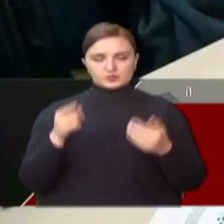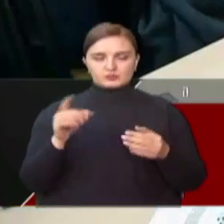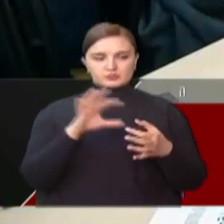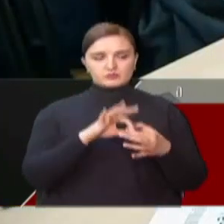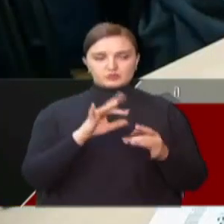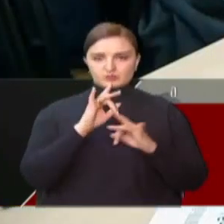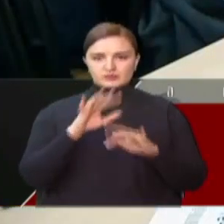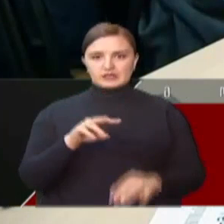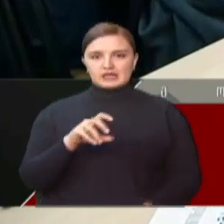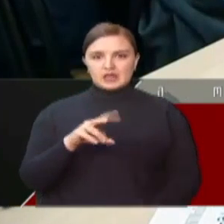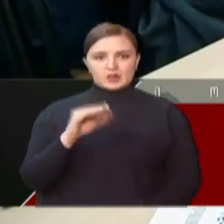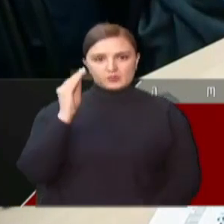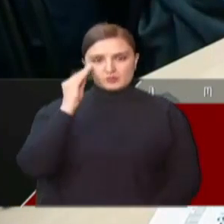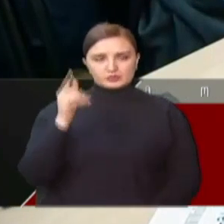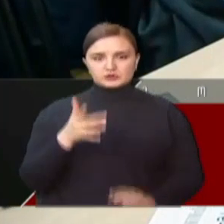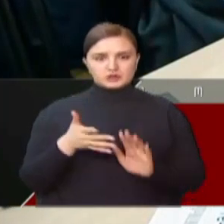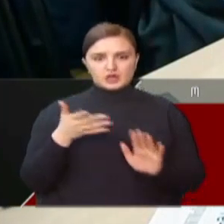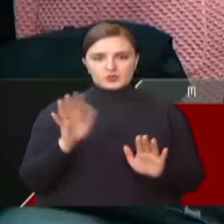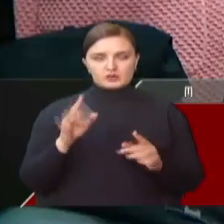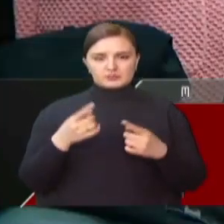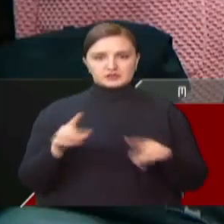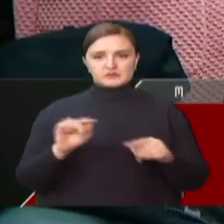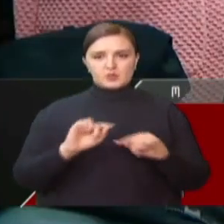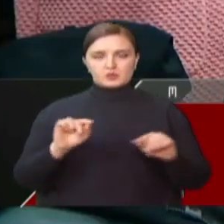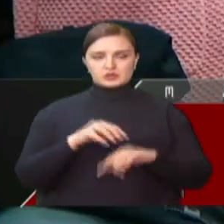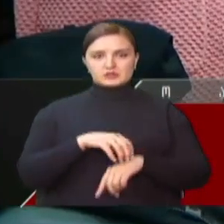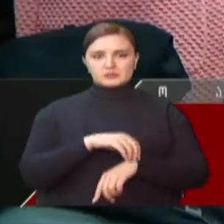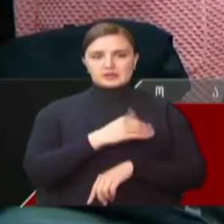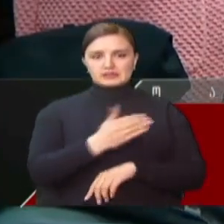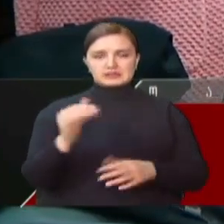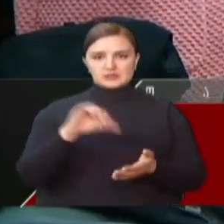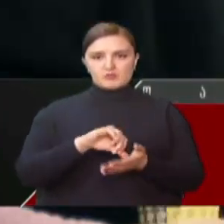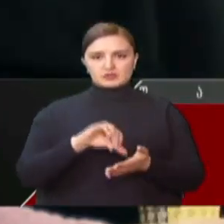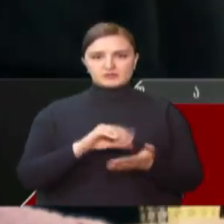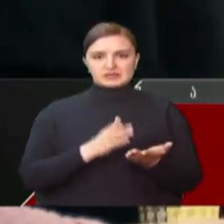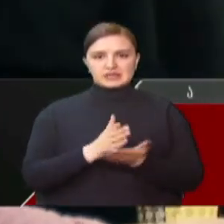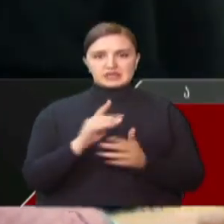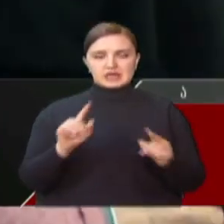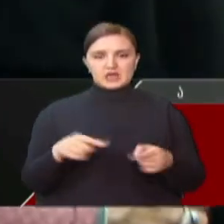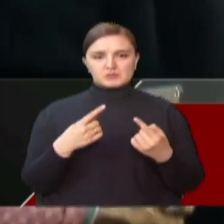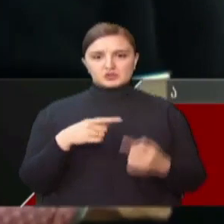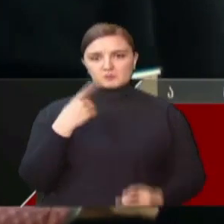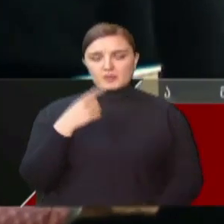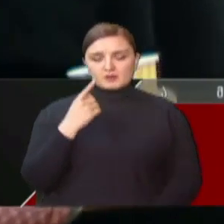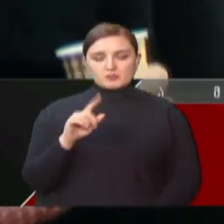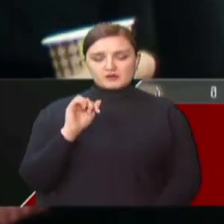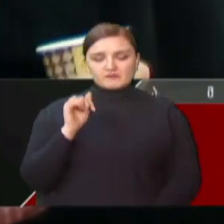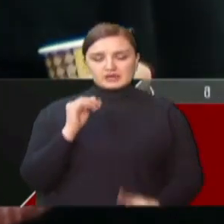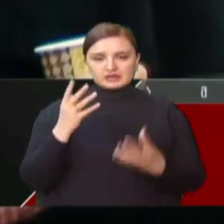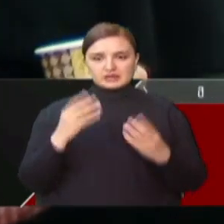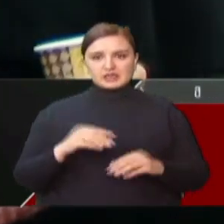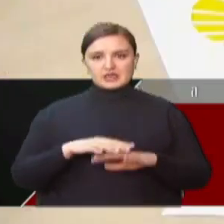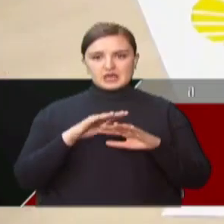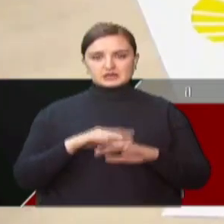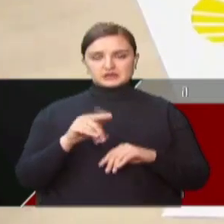მას. ლელოს პოზიცია გაუგებარია სხვა ოპოზიციური პარტიის წარმომადგენლებისთვის. სტრატეგია აღმაშენებელში აცხადებენ, რომ ხვალინდელი აქცია არ